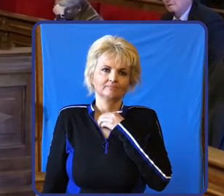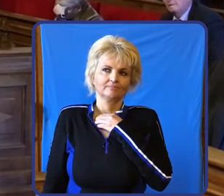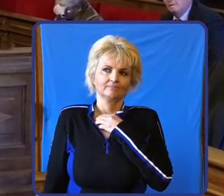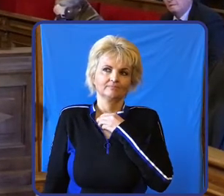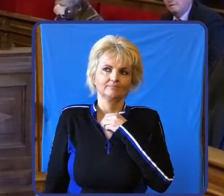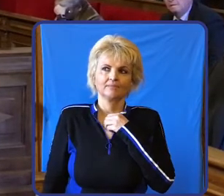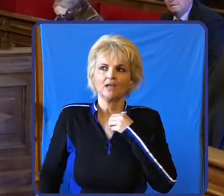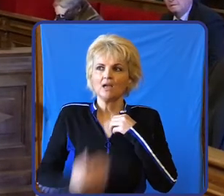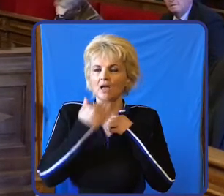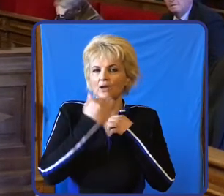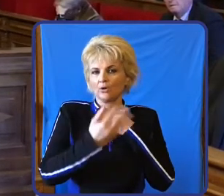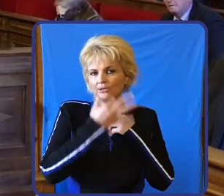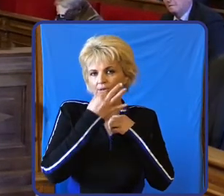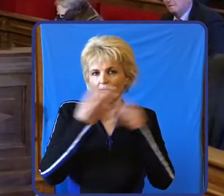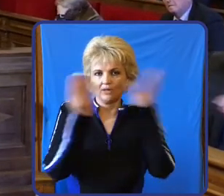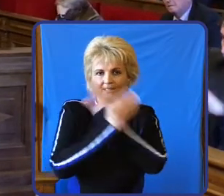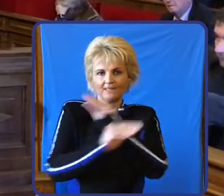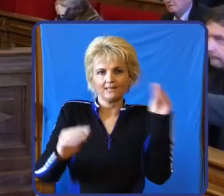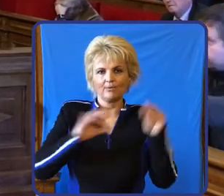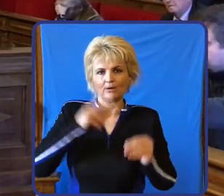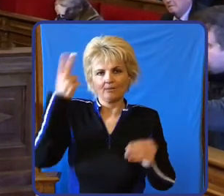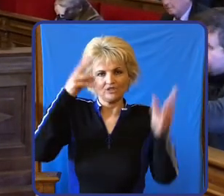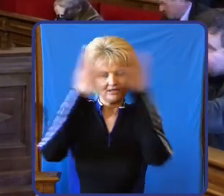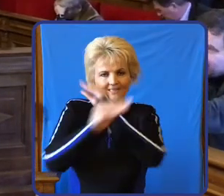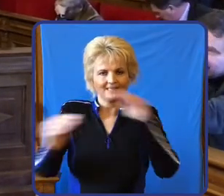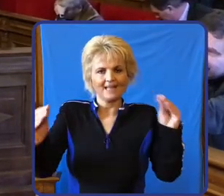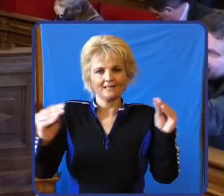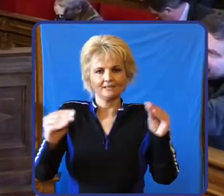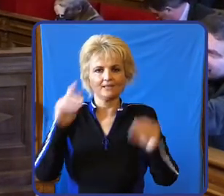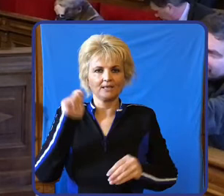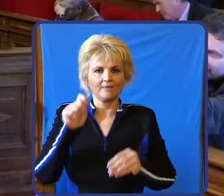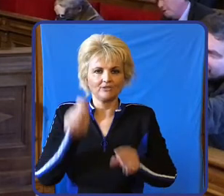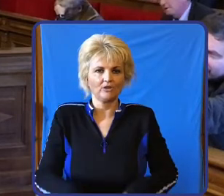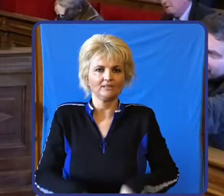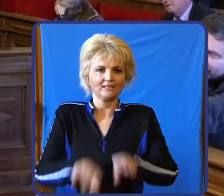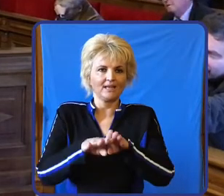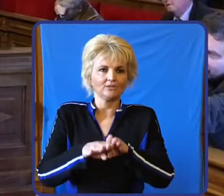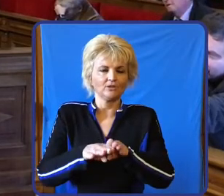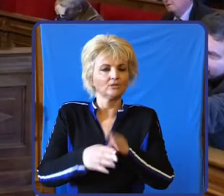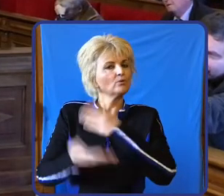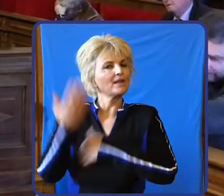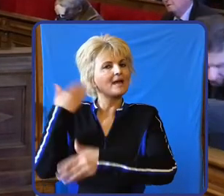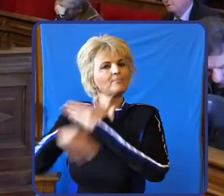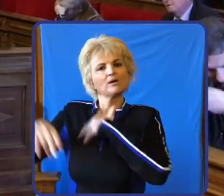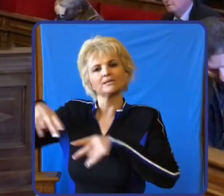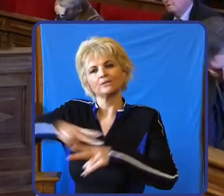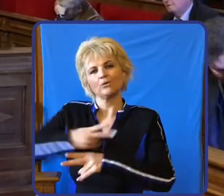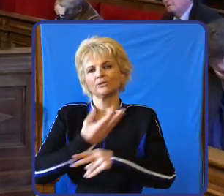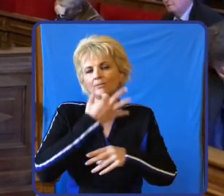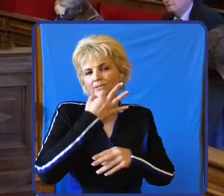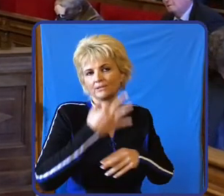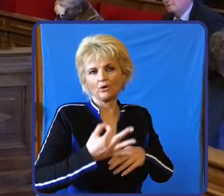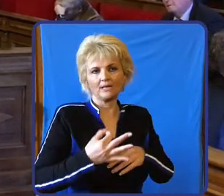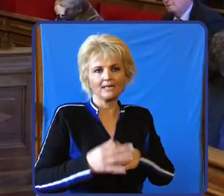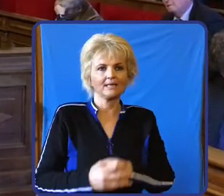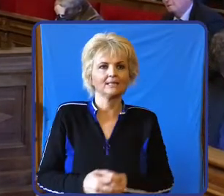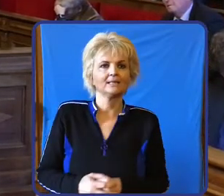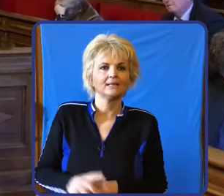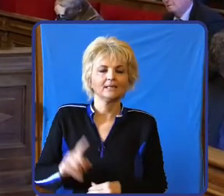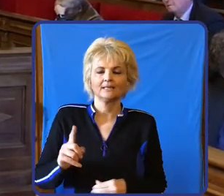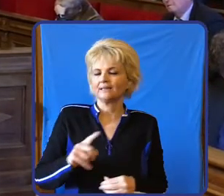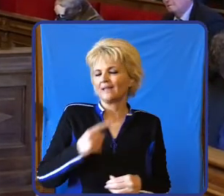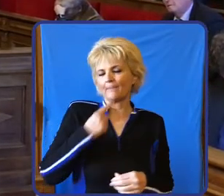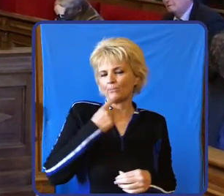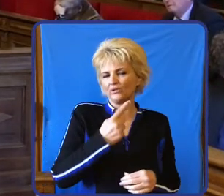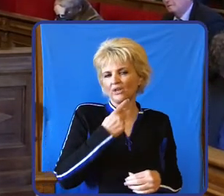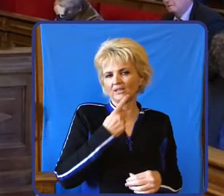bocs. Köszönöm szépen a szót, tisztelt polgármester úr, képviselőtársaim. Sokkal korábban szoktam szólni, már egy nagy különemmel viseltem, nem mondhatják,